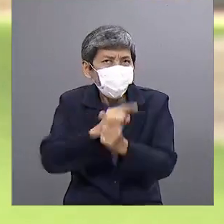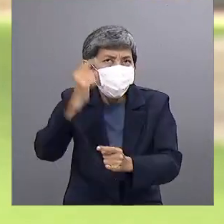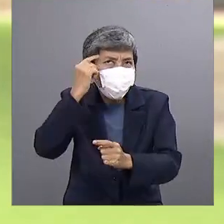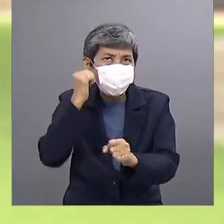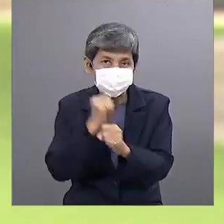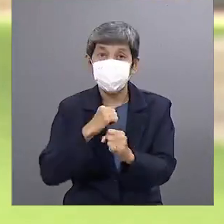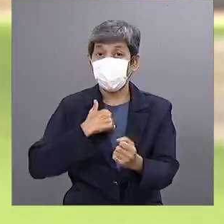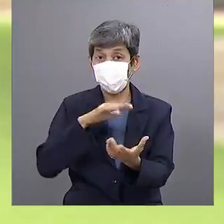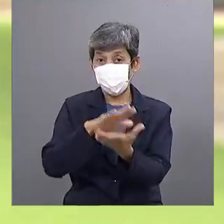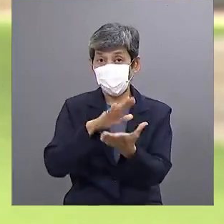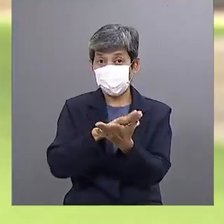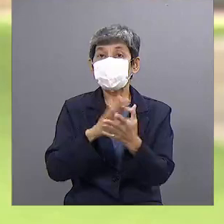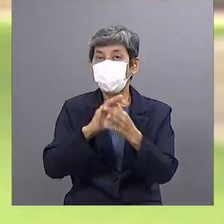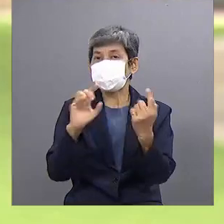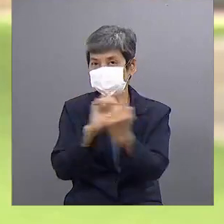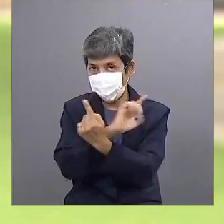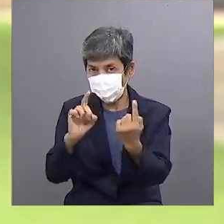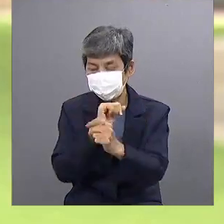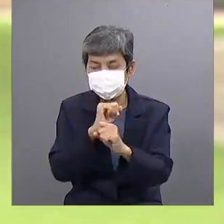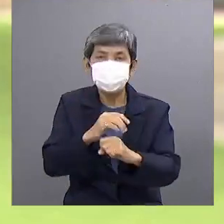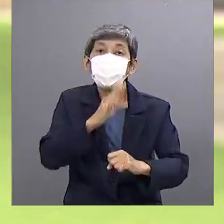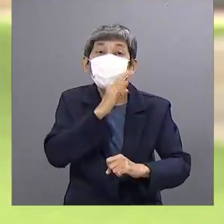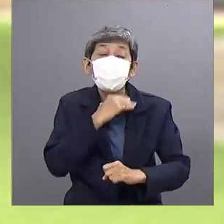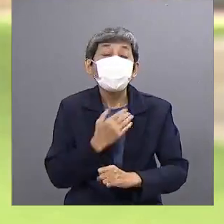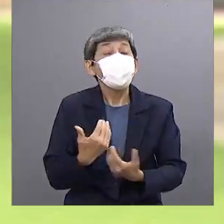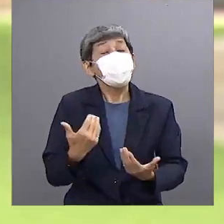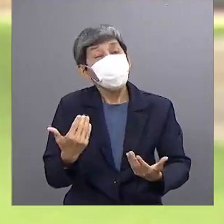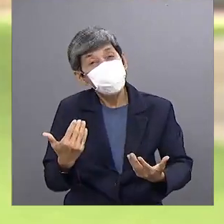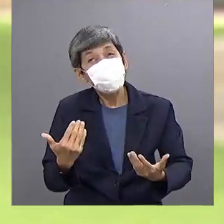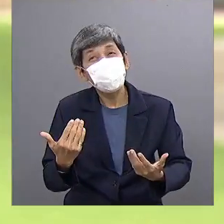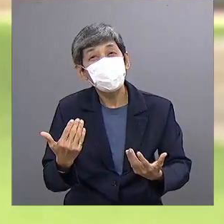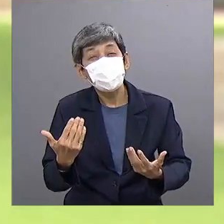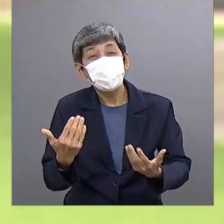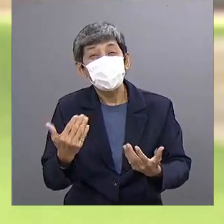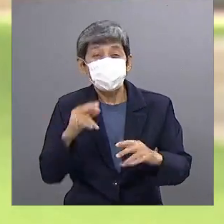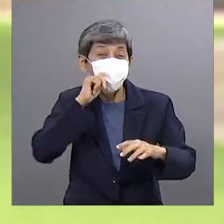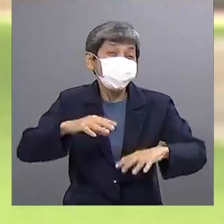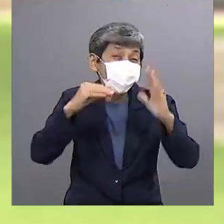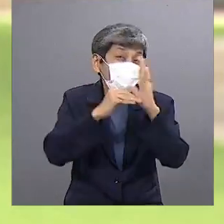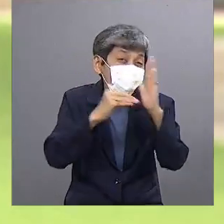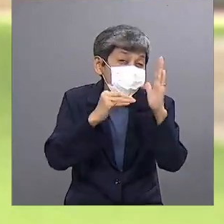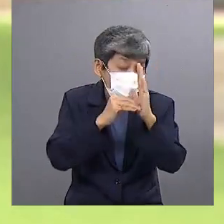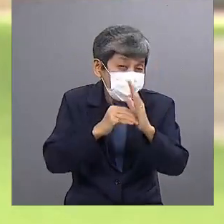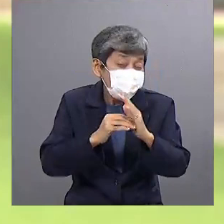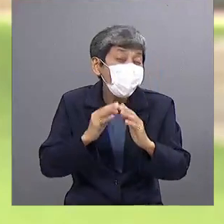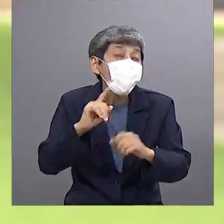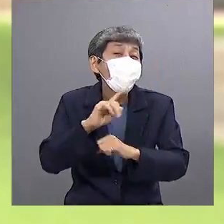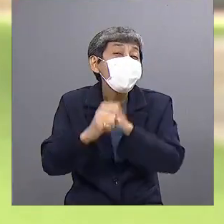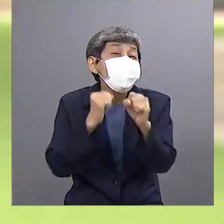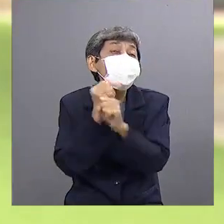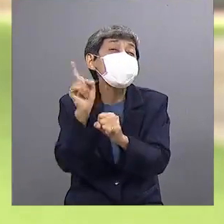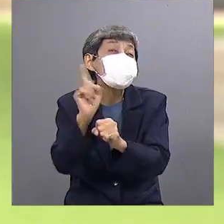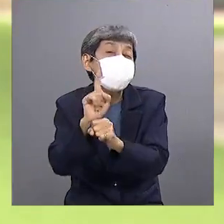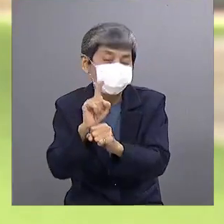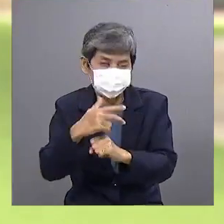แห่งสังคมนะครับเพราะนั้นถ้าใครจะถามว่าน้ำท่วมกรุงเทพไหมเมื่อไหร่อย่างไรเนี่ยนะครับไทยพีเอสเริ่มทำหน้า